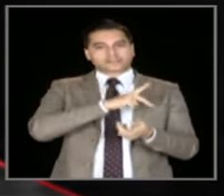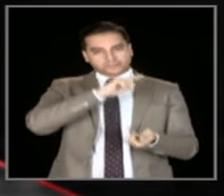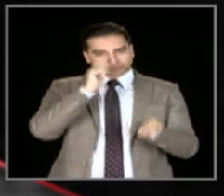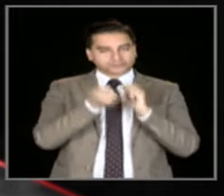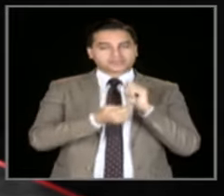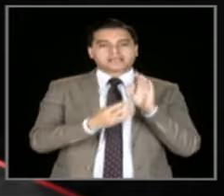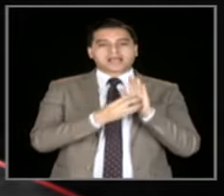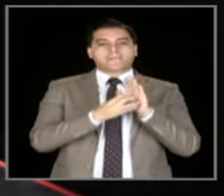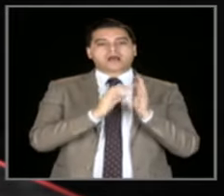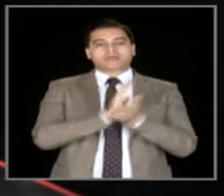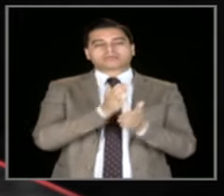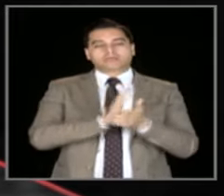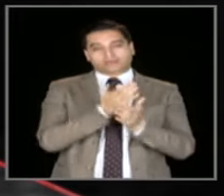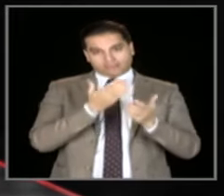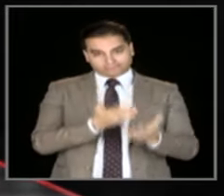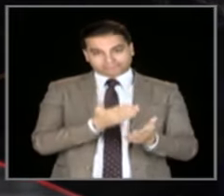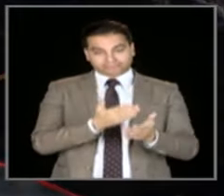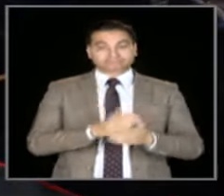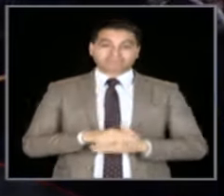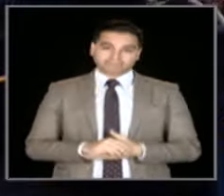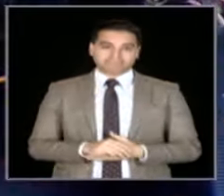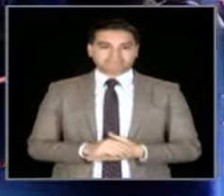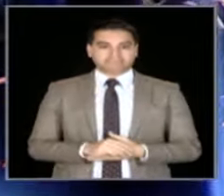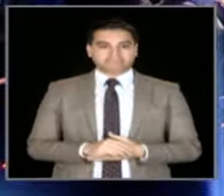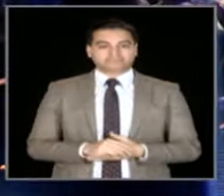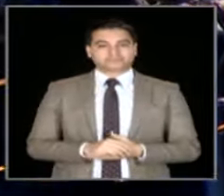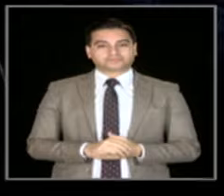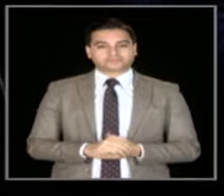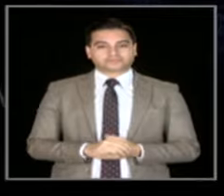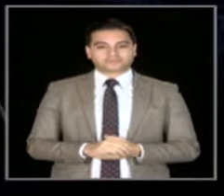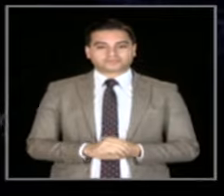1973 ليكون جامعة طنطا.